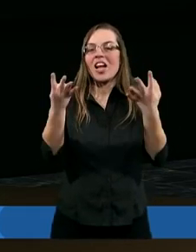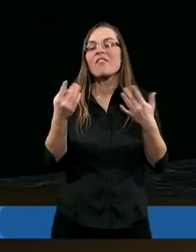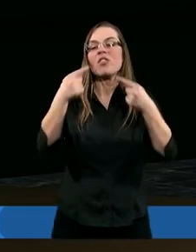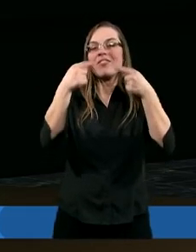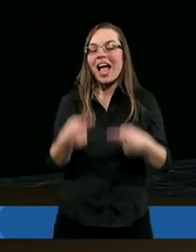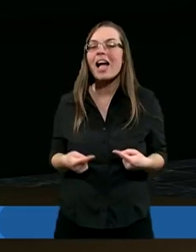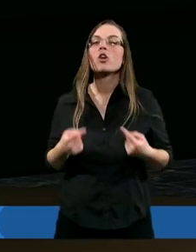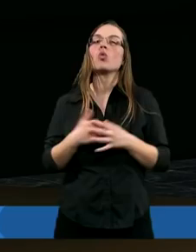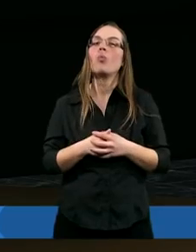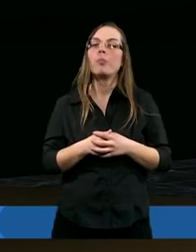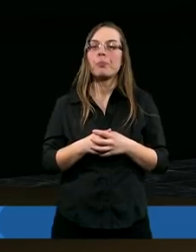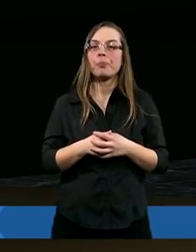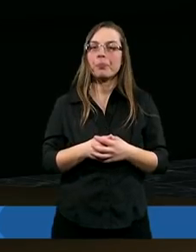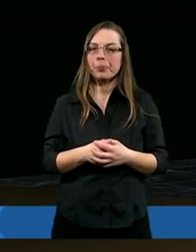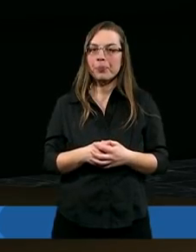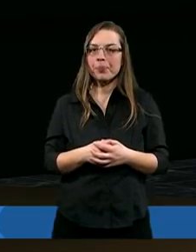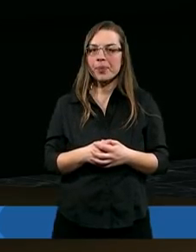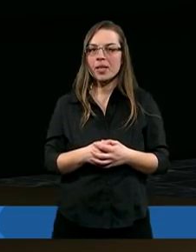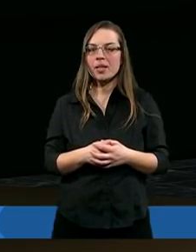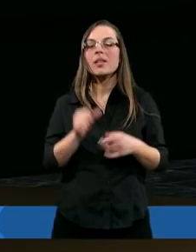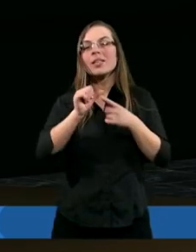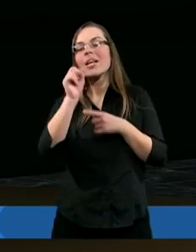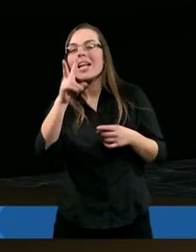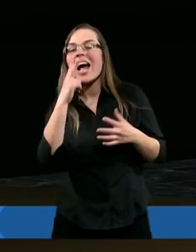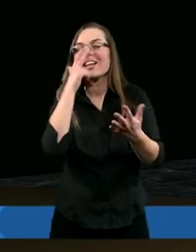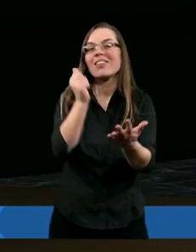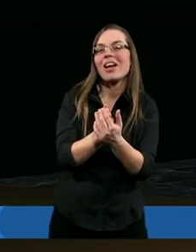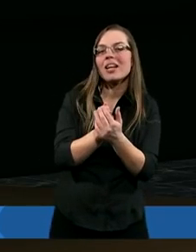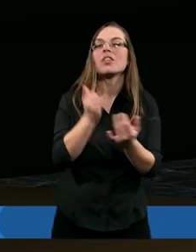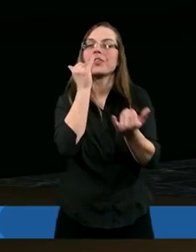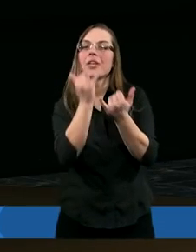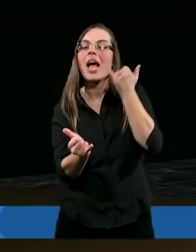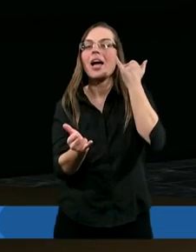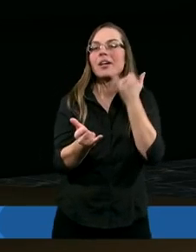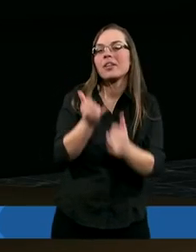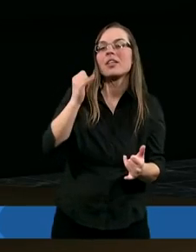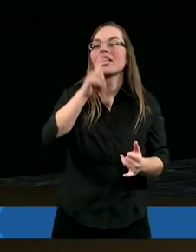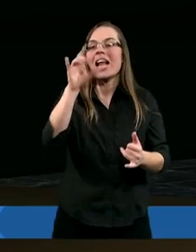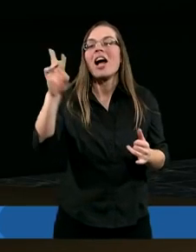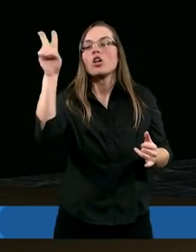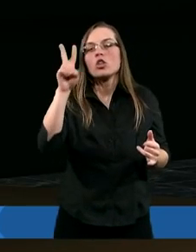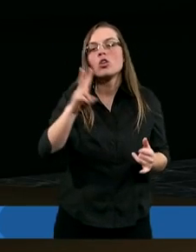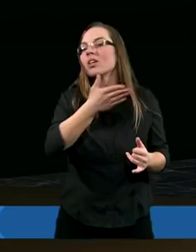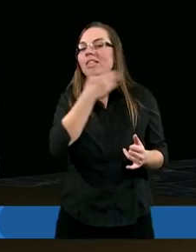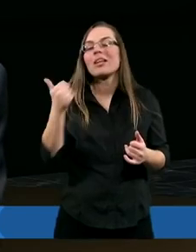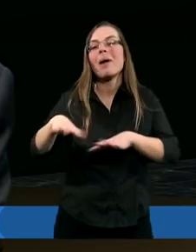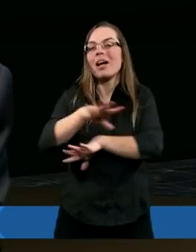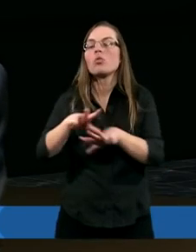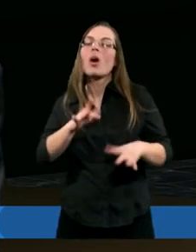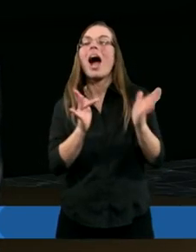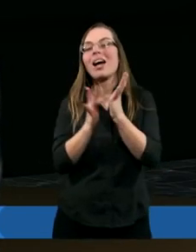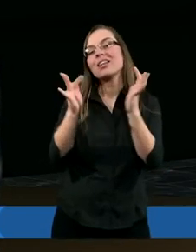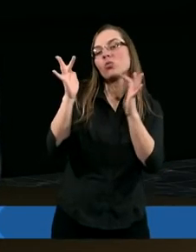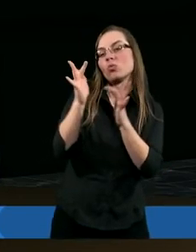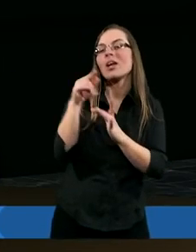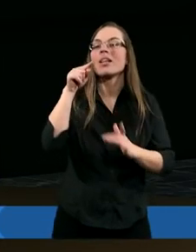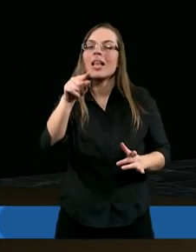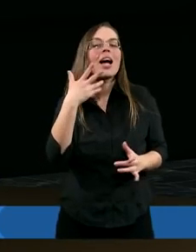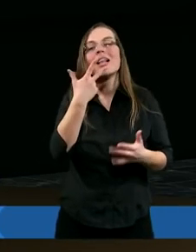dziewiątym wierszu jest takie stwierdzenie, jeśli zaś kto nie ma Ducha Chrystusowego,